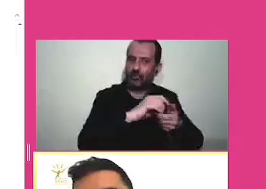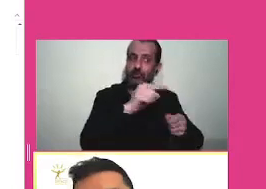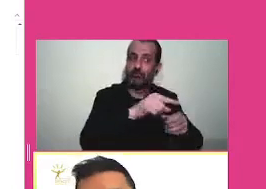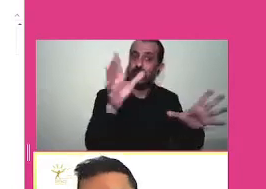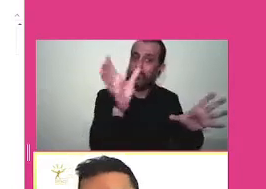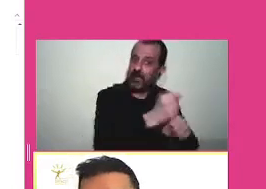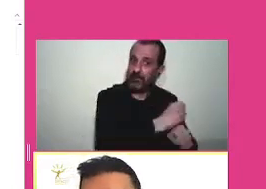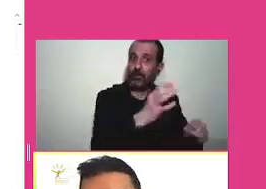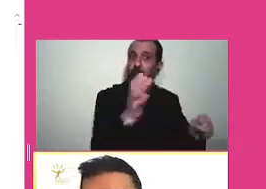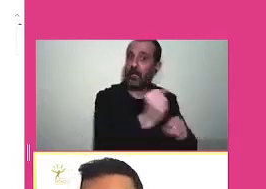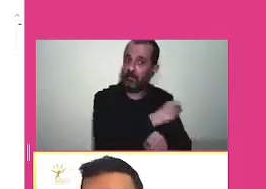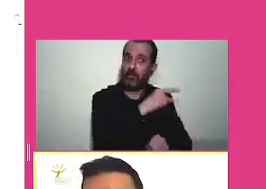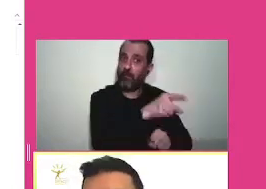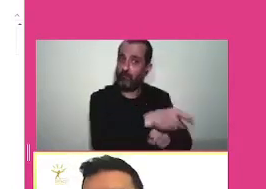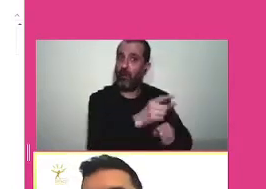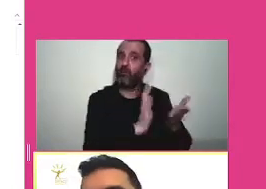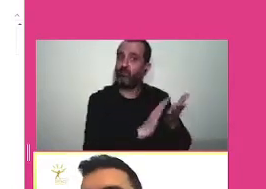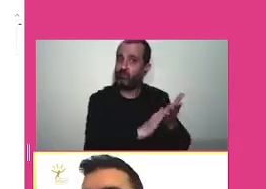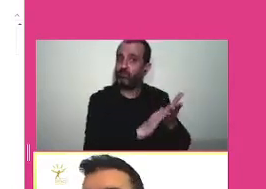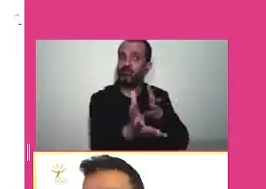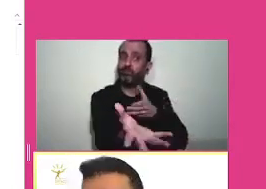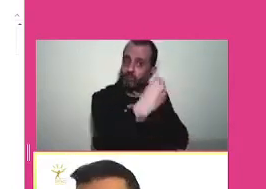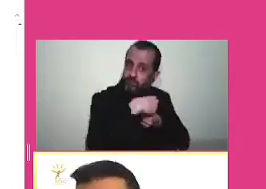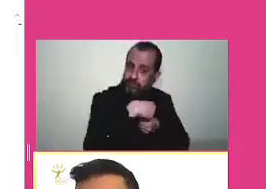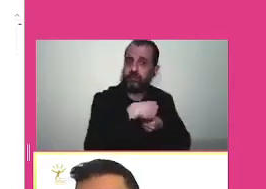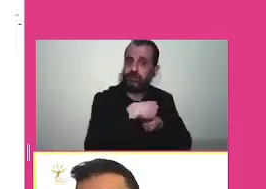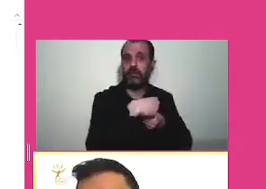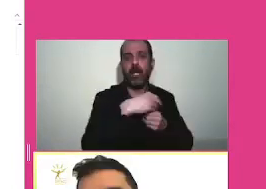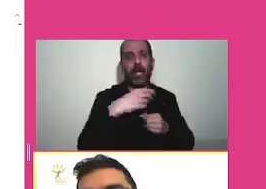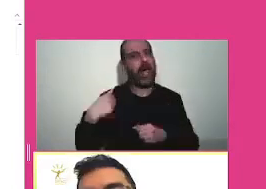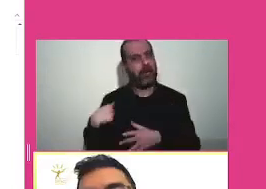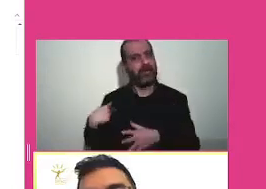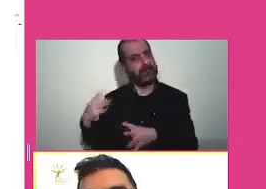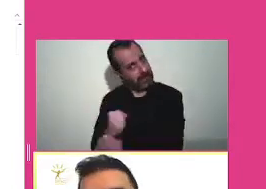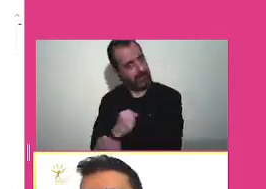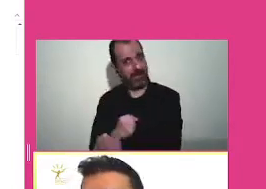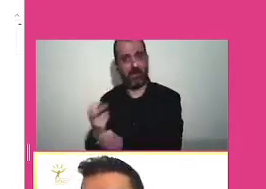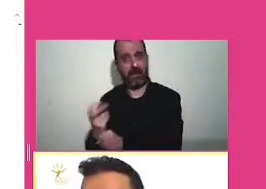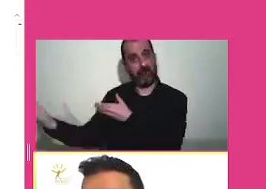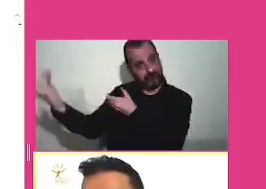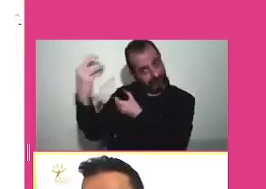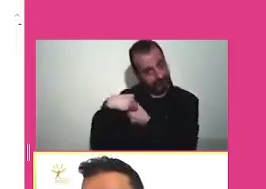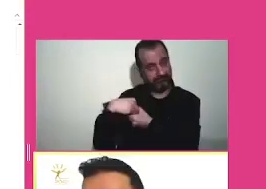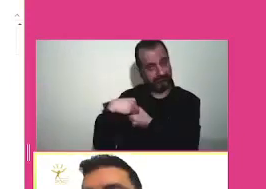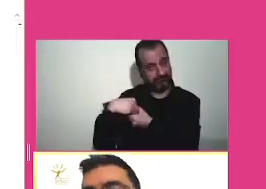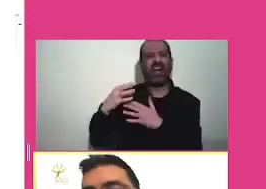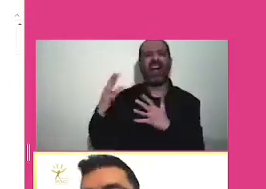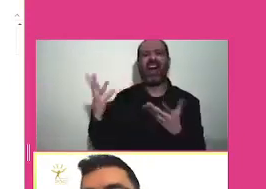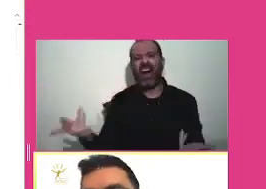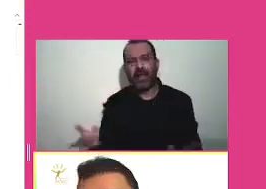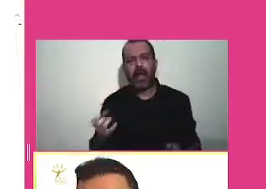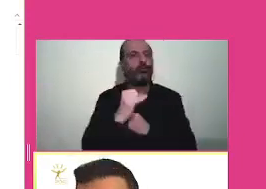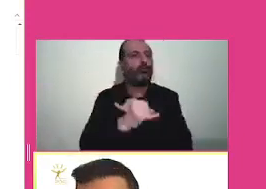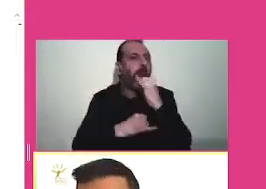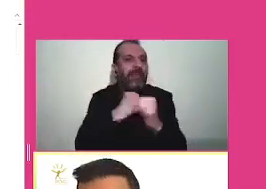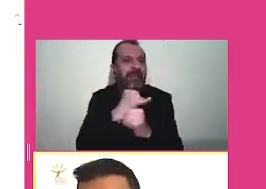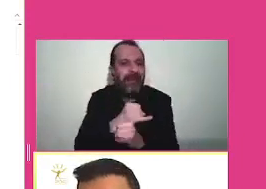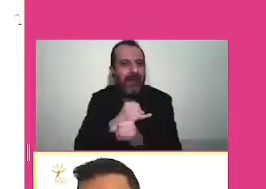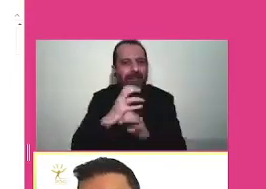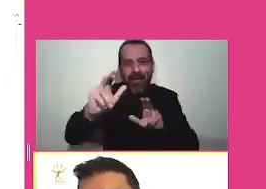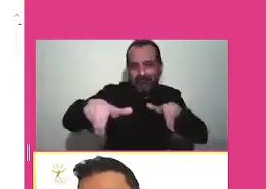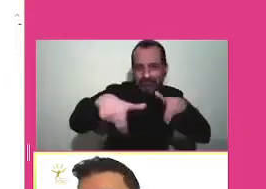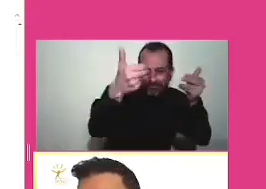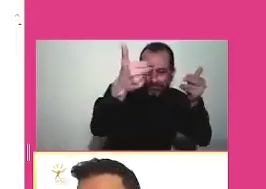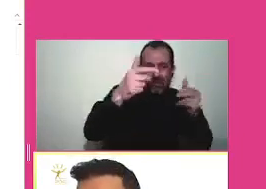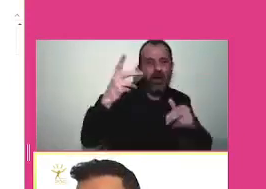και είναι πάρα πολύ ενδιαφέρον, εντάξει, το ωφελούμενους, τα καταφέραμε και εμείς, αλλά όπως καταλαβαίνετε διαδικτυακά, δεν ήταν τόσο εύκολη